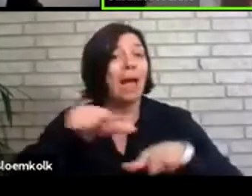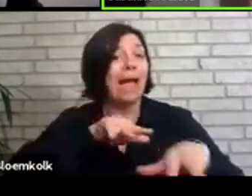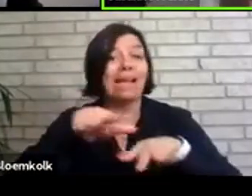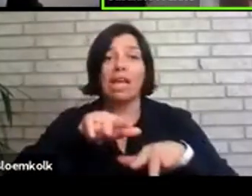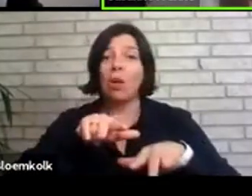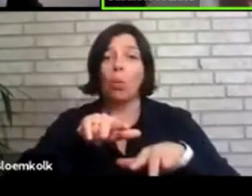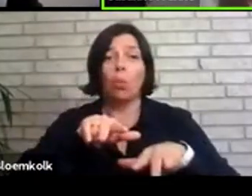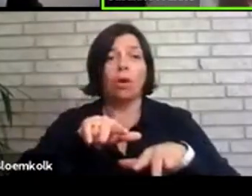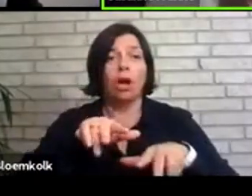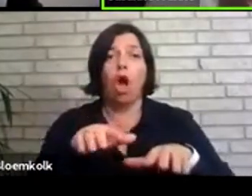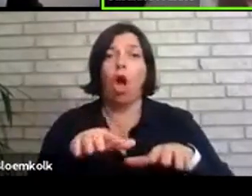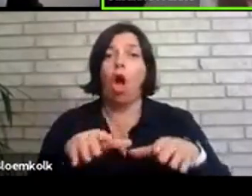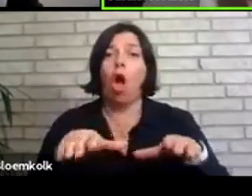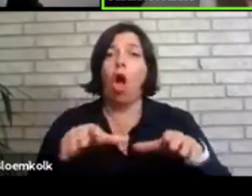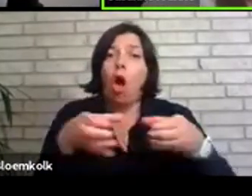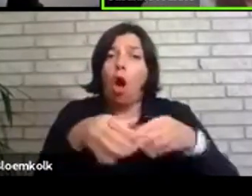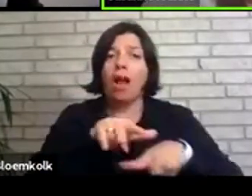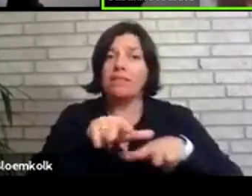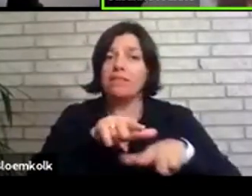Nichtregierungsorganisationen,